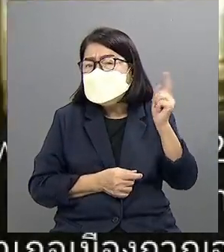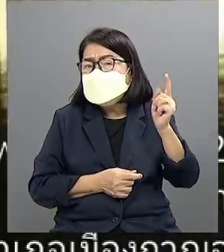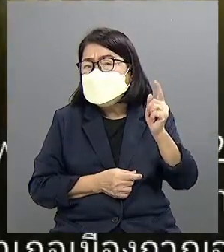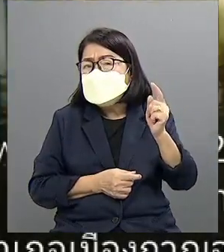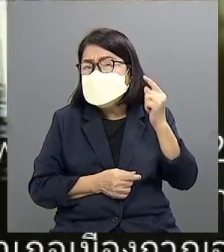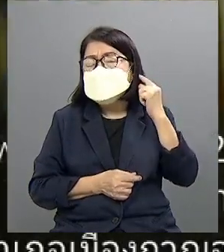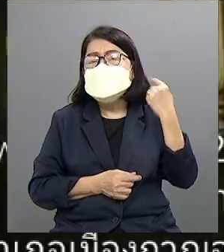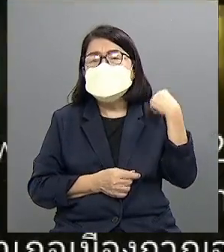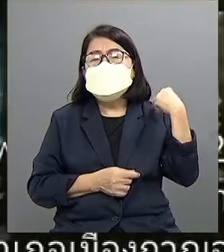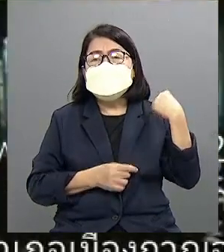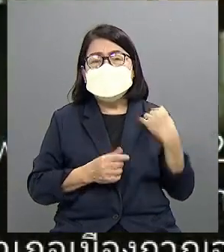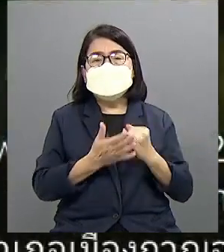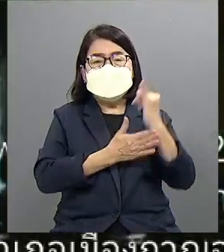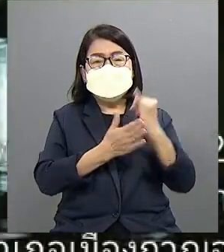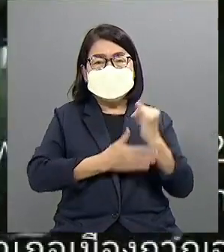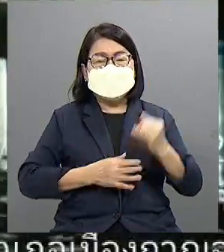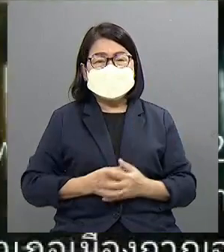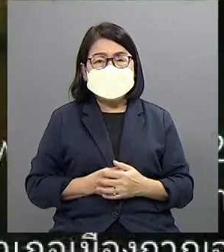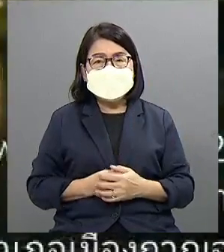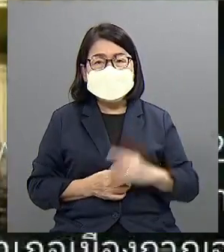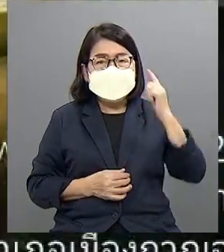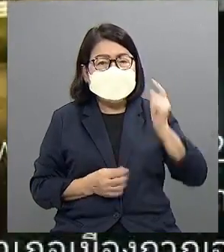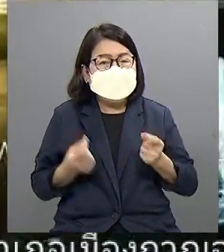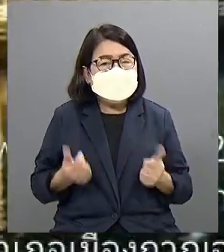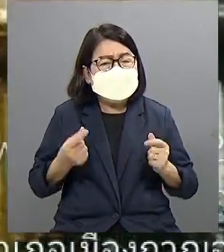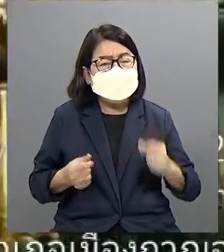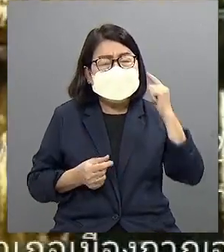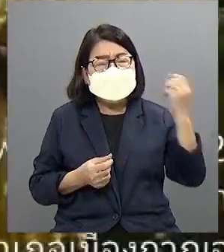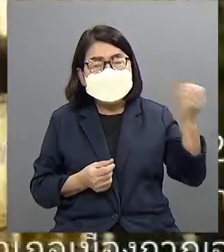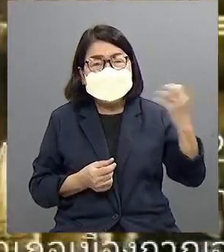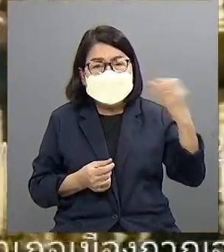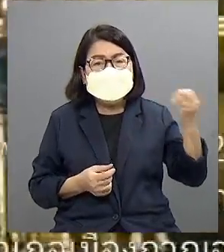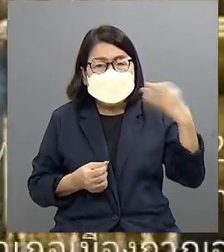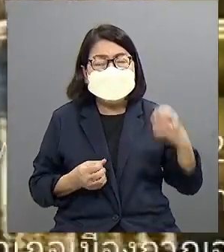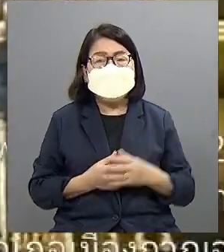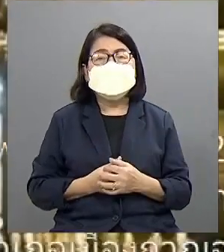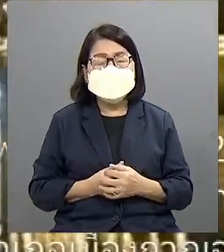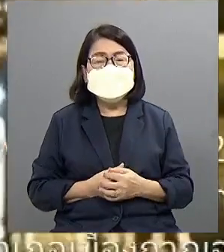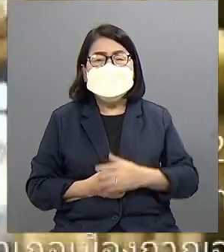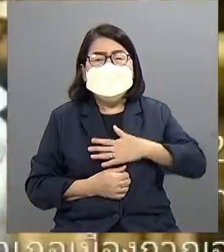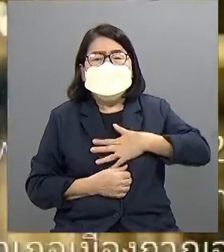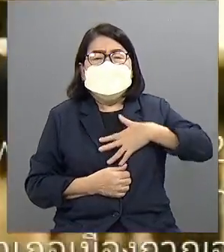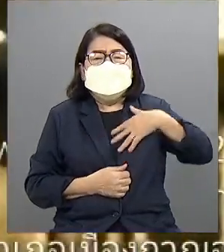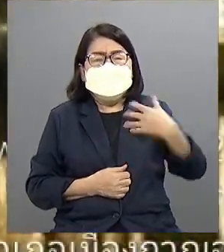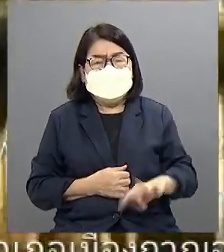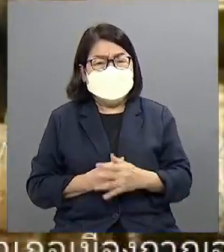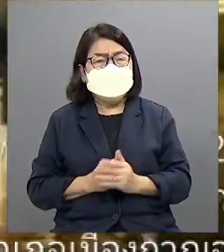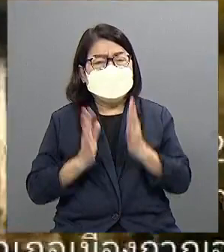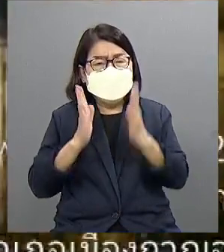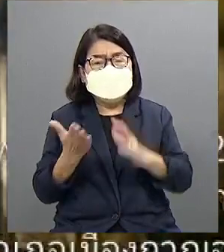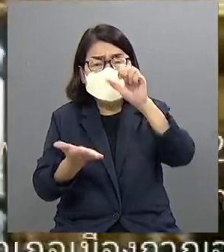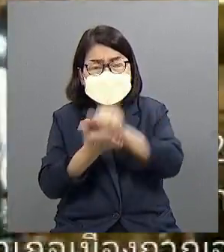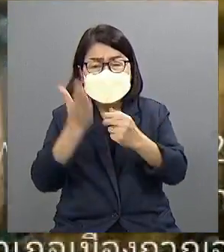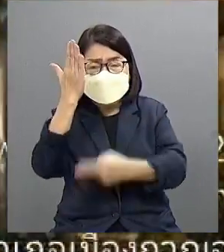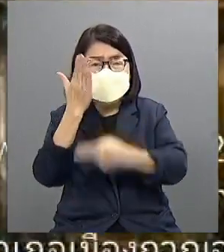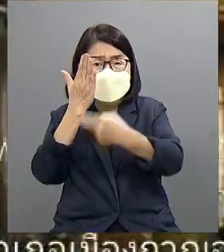เห็นไหมคะตึงตึงตึงตึงอ่ะมันก็ดังอยู่นะคะก็สร้างความเดือดร้อนรำคาญให้กับนักท่องเที่ยวที่เดินทางมาพักผ่อน